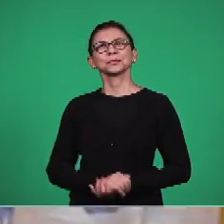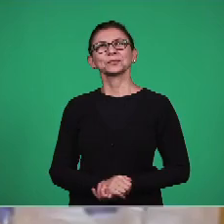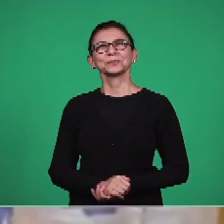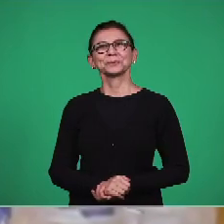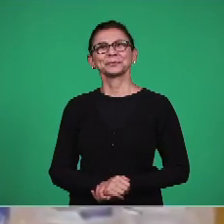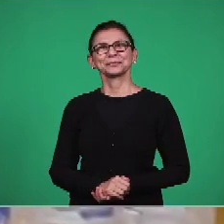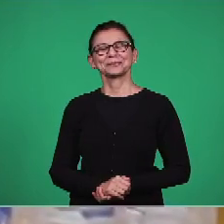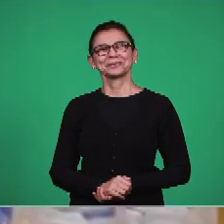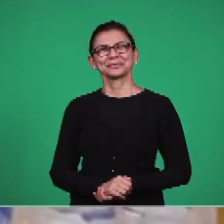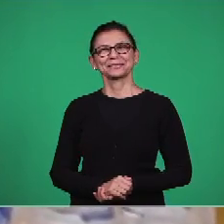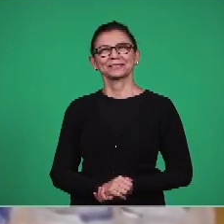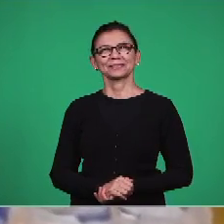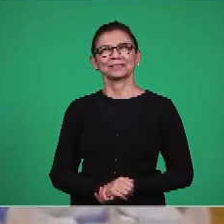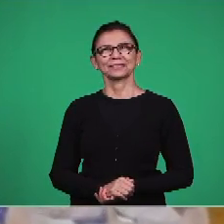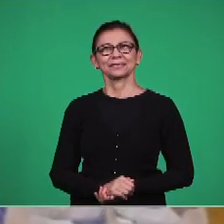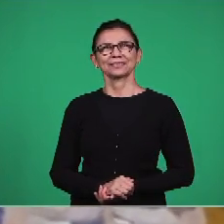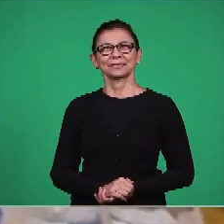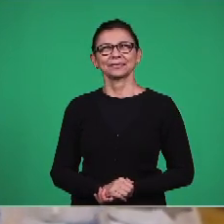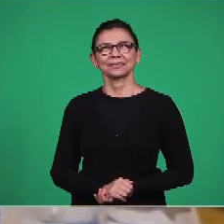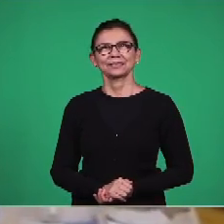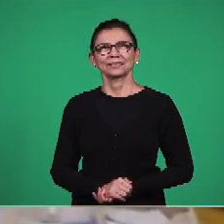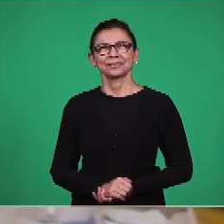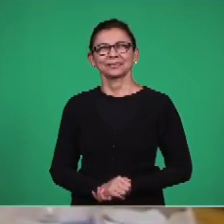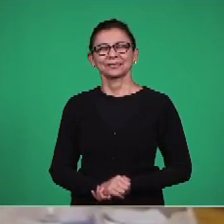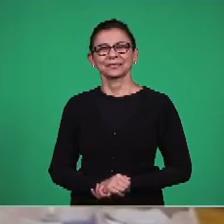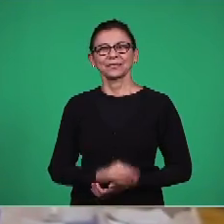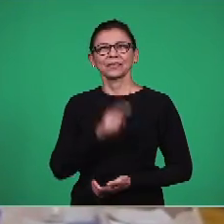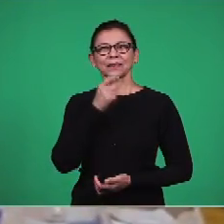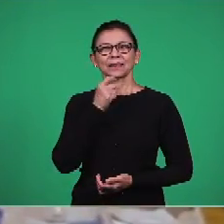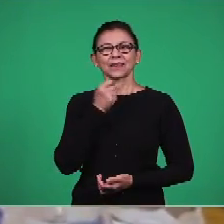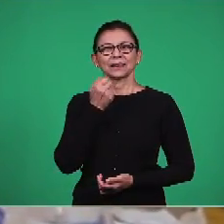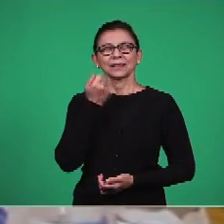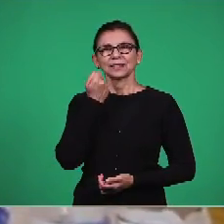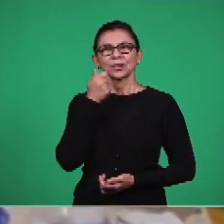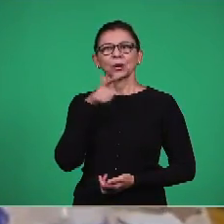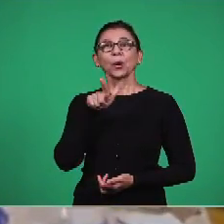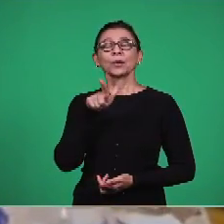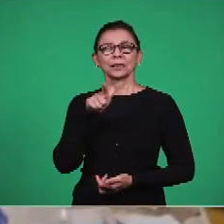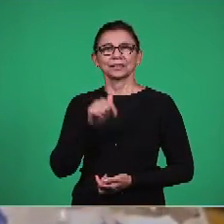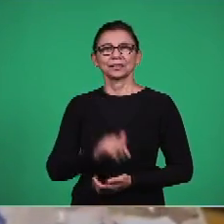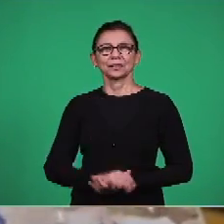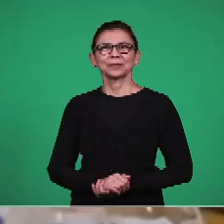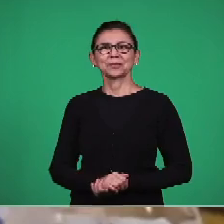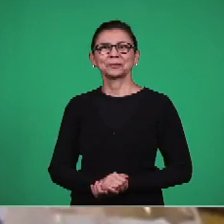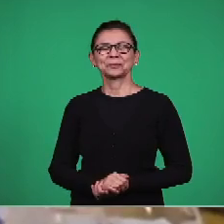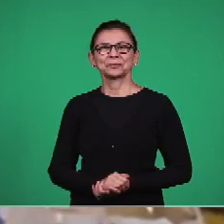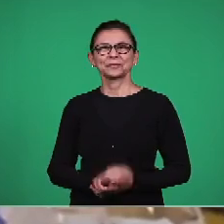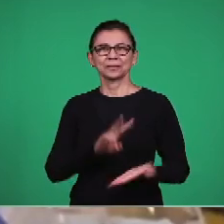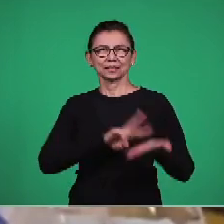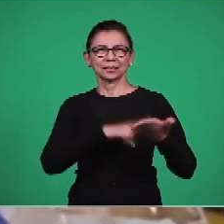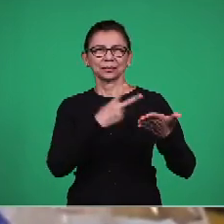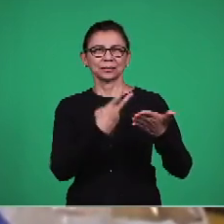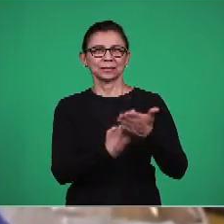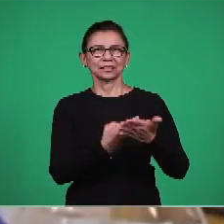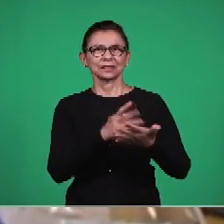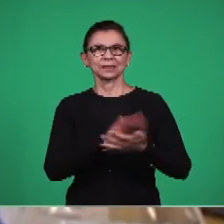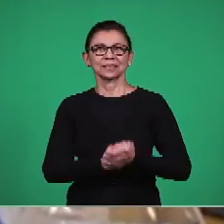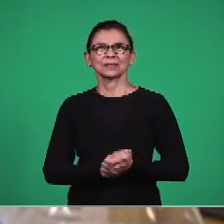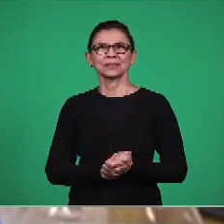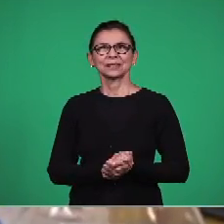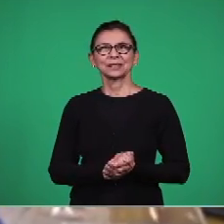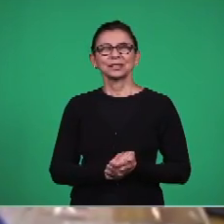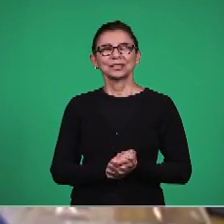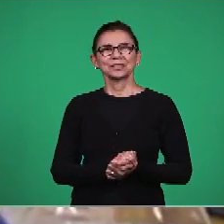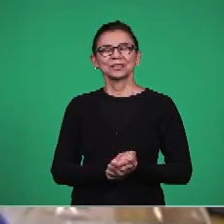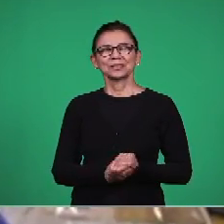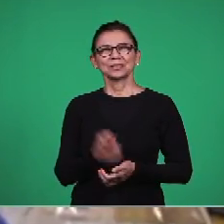Брат, Господи, сотрудник, служитель. Honrado irmão, meu querido colaborador no campo do